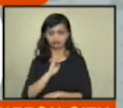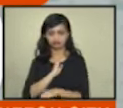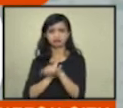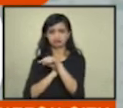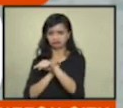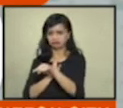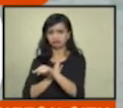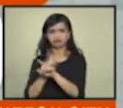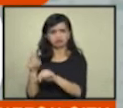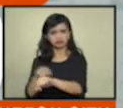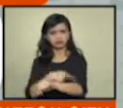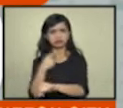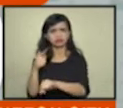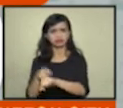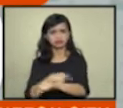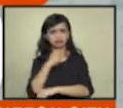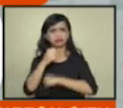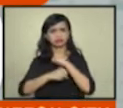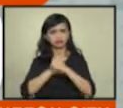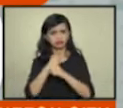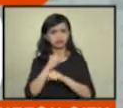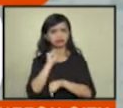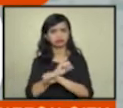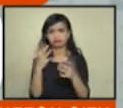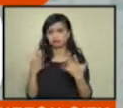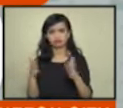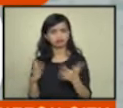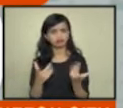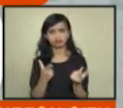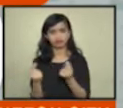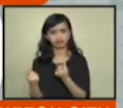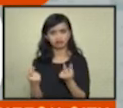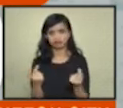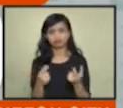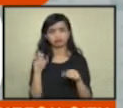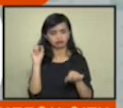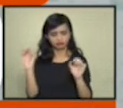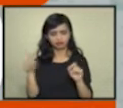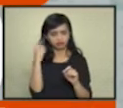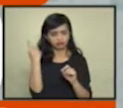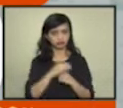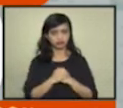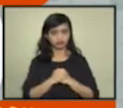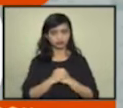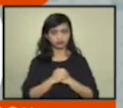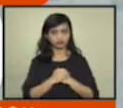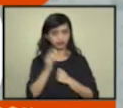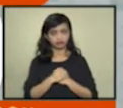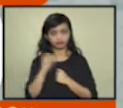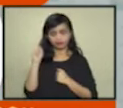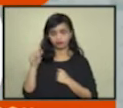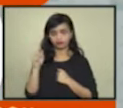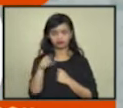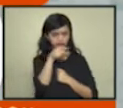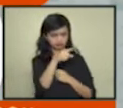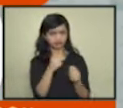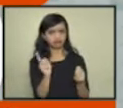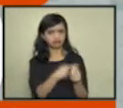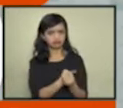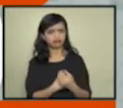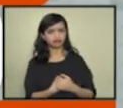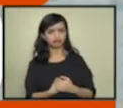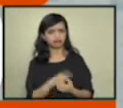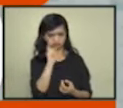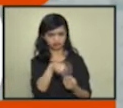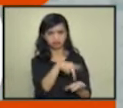yan, napakatagal na sa amin. Wala po yung ginagawa yan, basta nagsatrabaho po, basta na lang tinanggal. Sir Chito, ikaw pala nagtanggal,